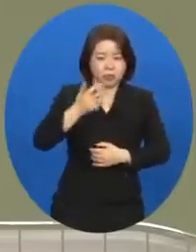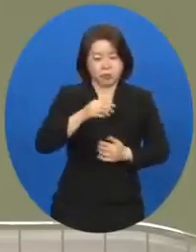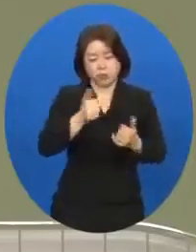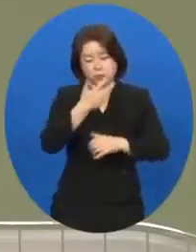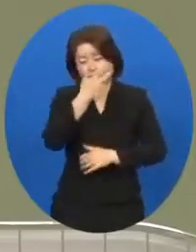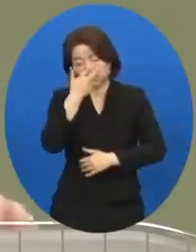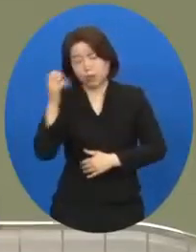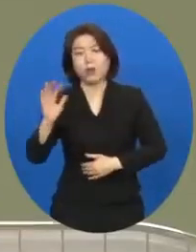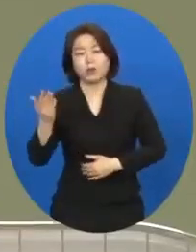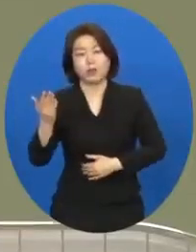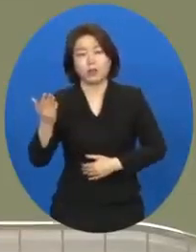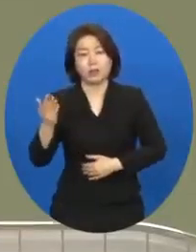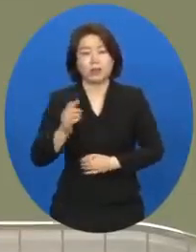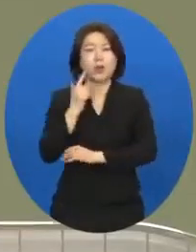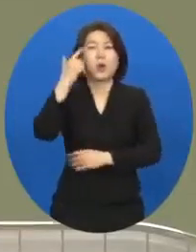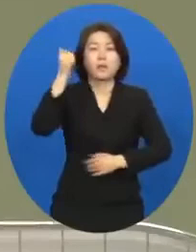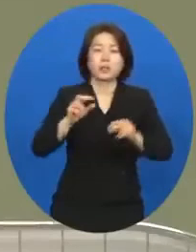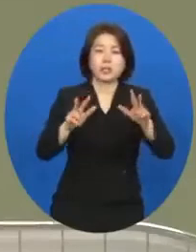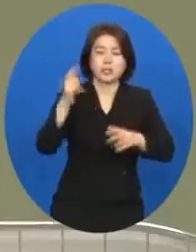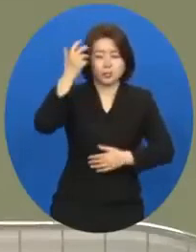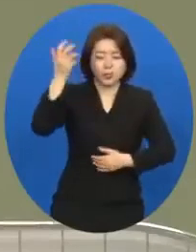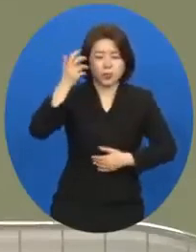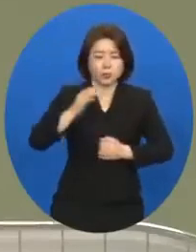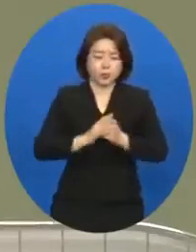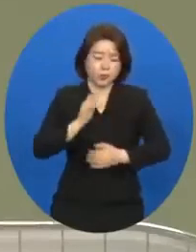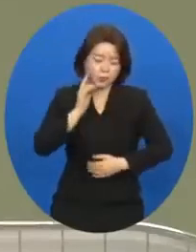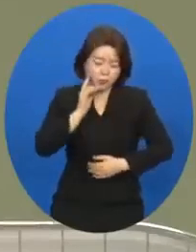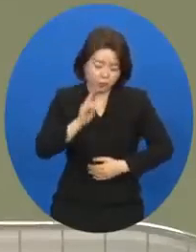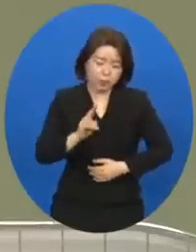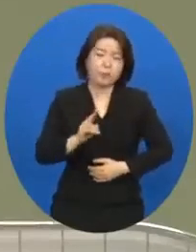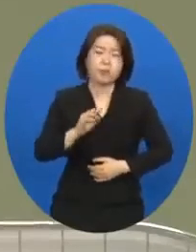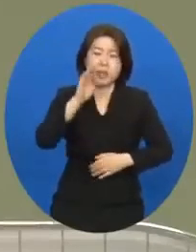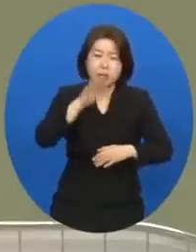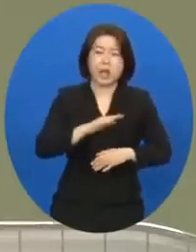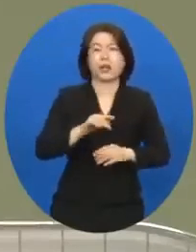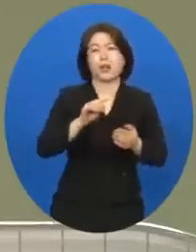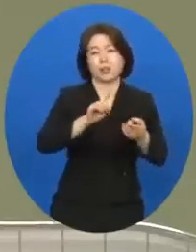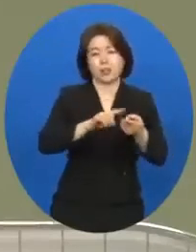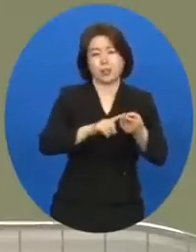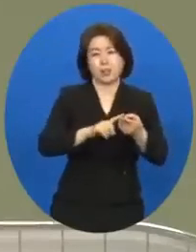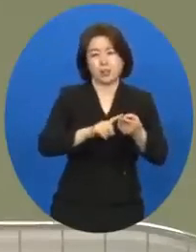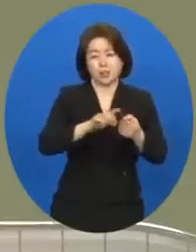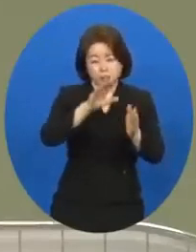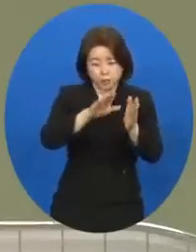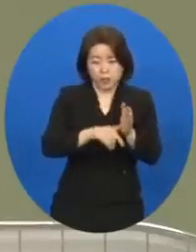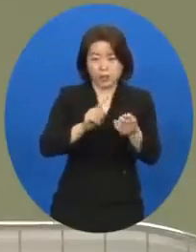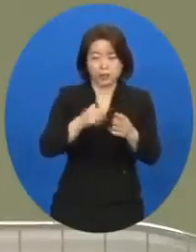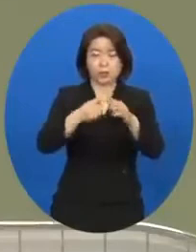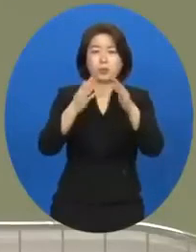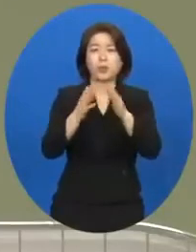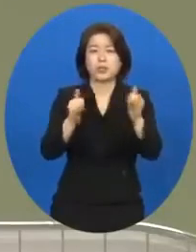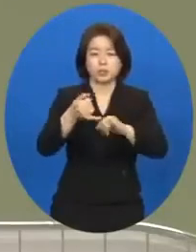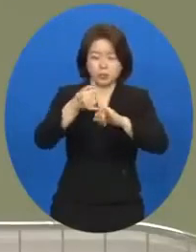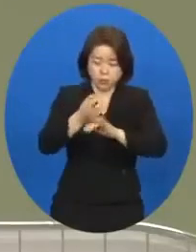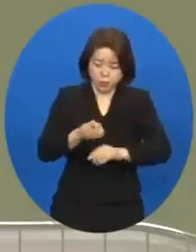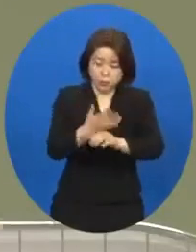됩니다. 목사님, 지금 영적으로 심히 악하고 교활한 시대임을 교인들에게 꼭 전해주세요.